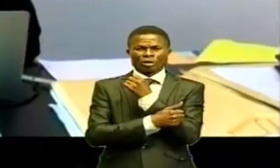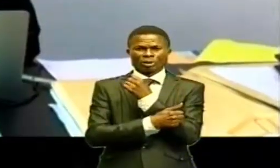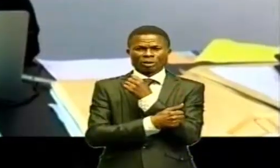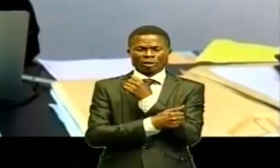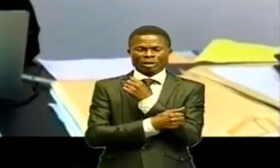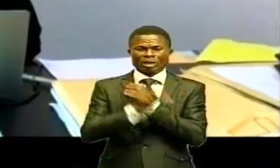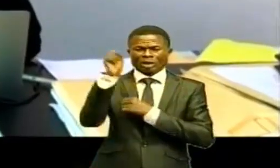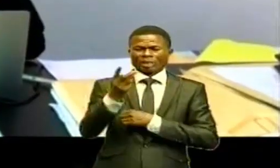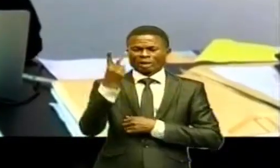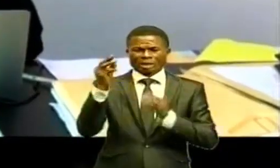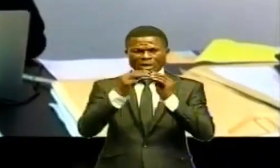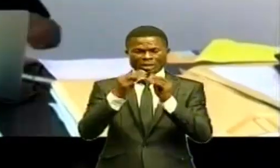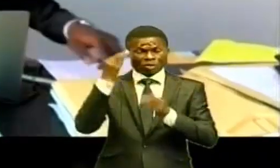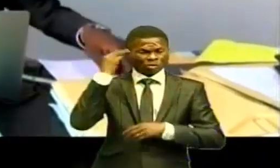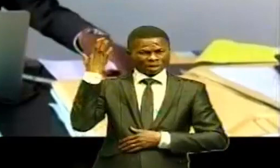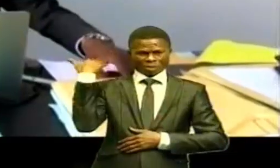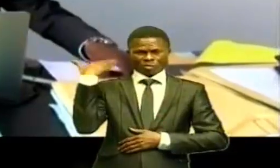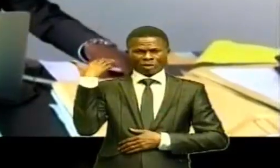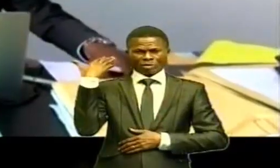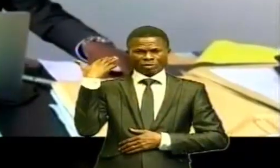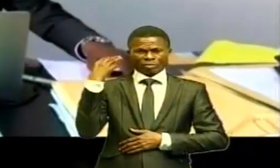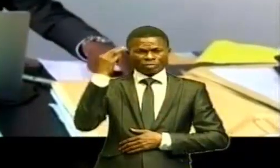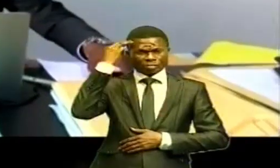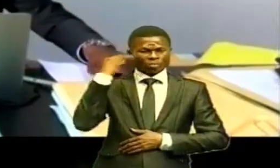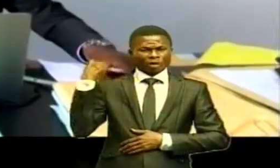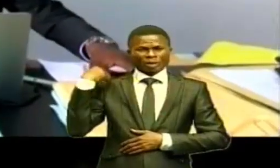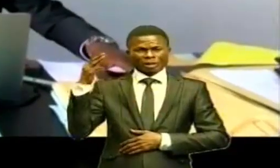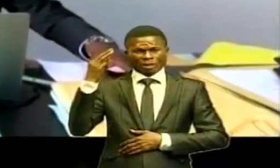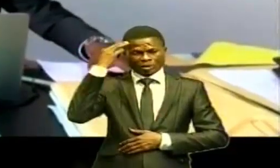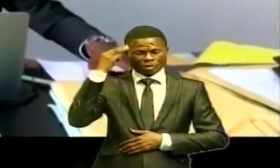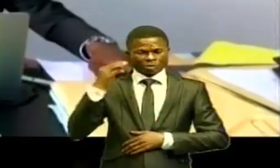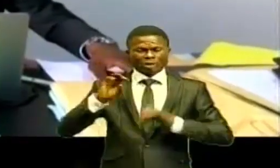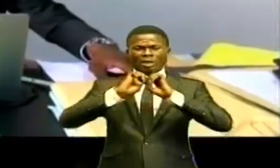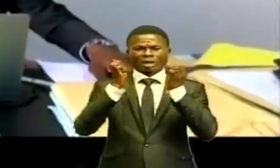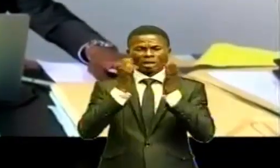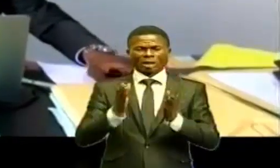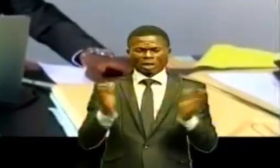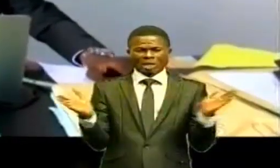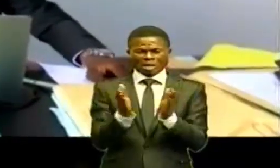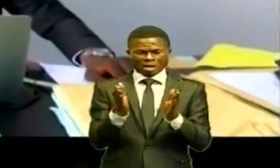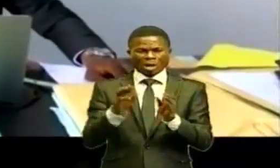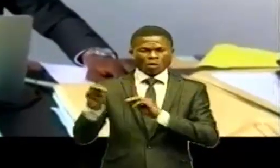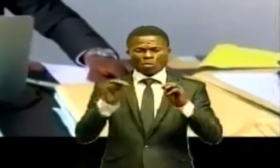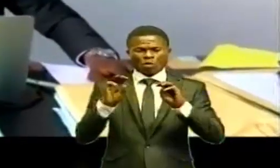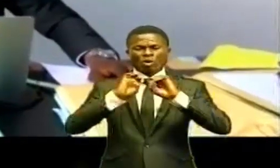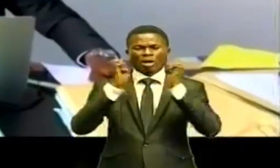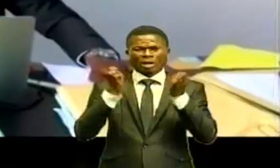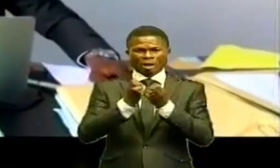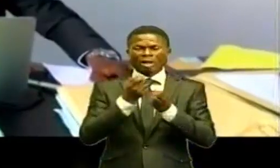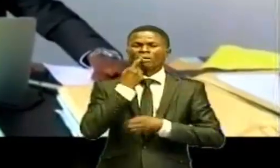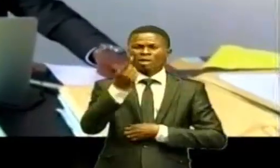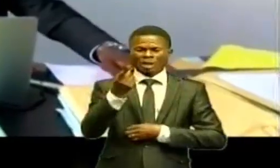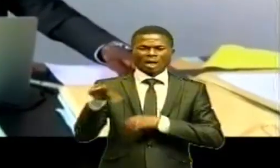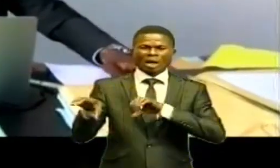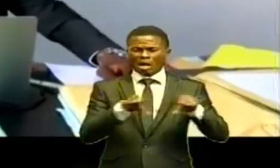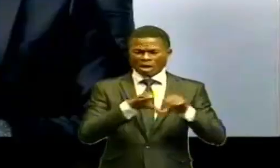de la 32e réunion du Conseil des ministres, le ministre d'État, ministre de l'Entrepreneuriat et Petites et Moyennes Entreprises, a évoqué quelques